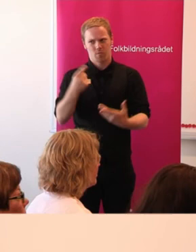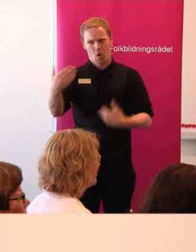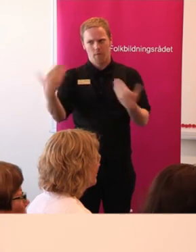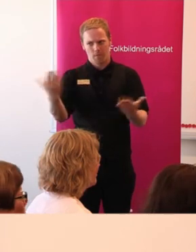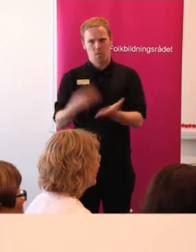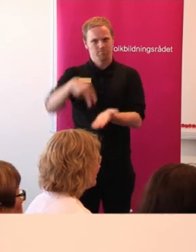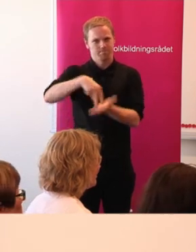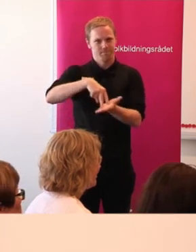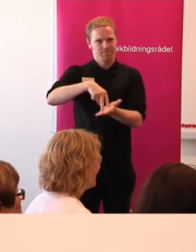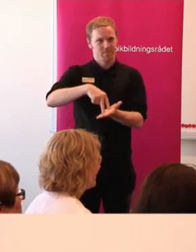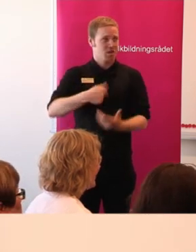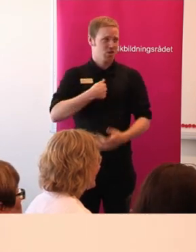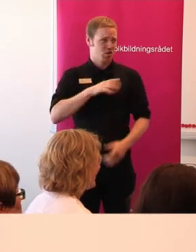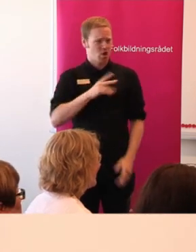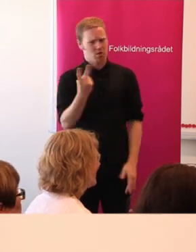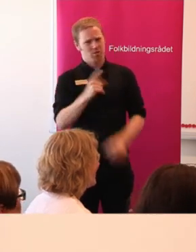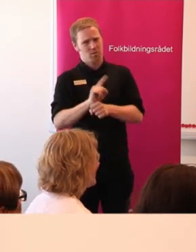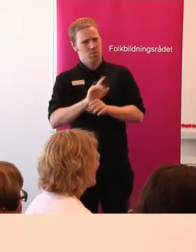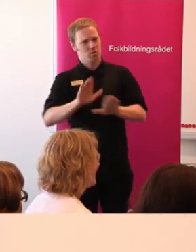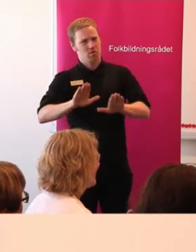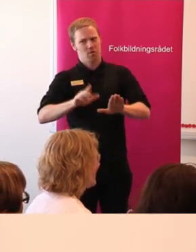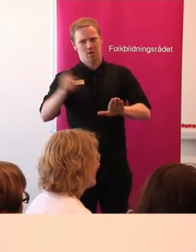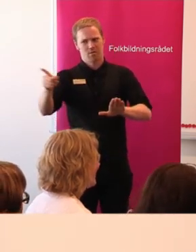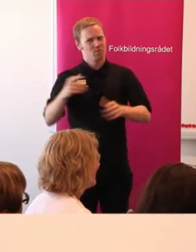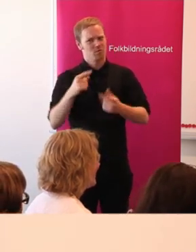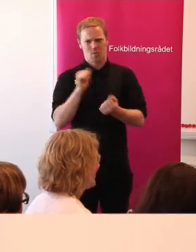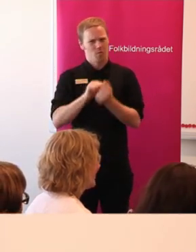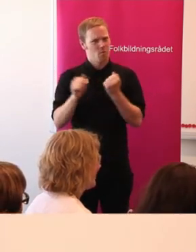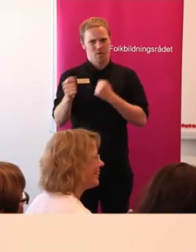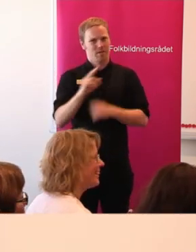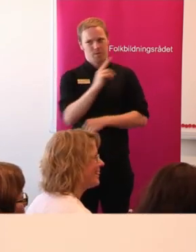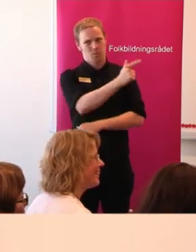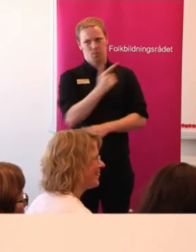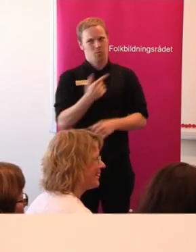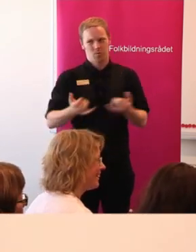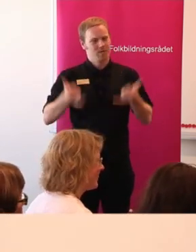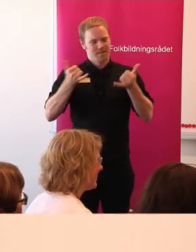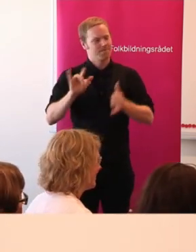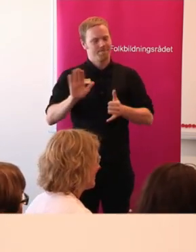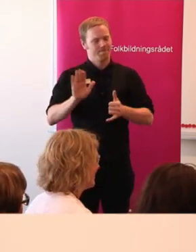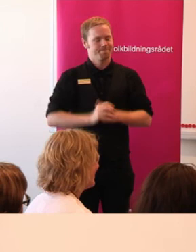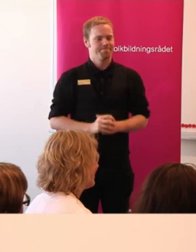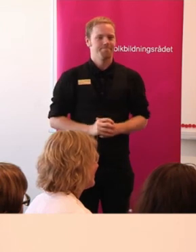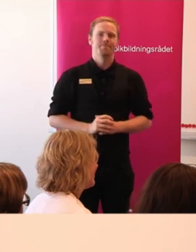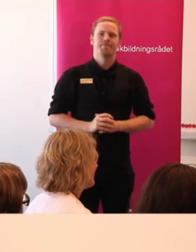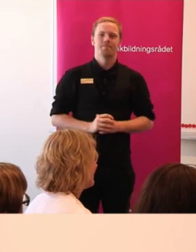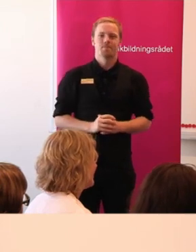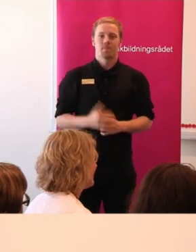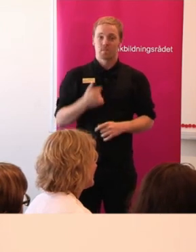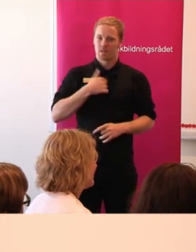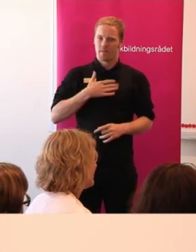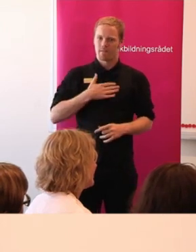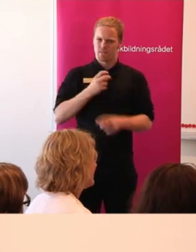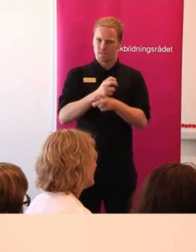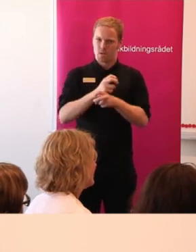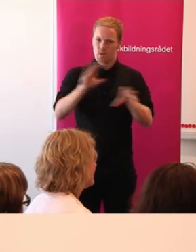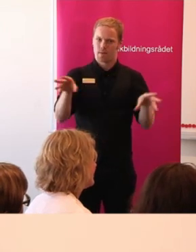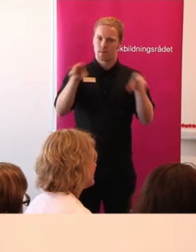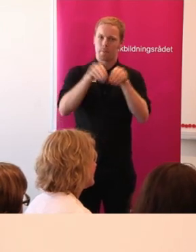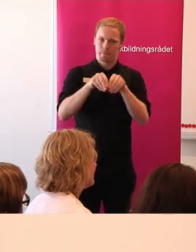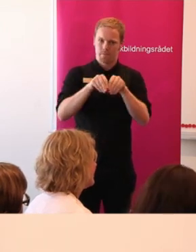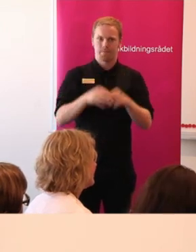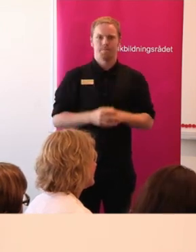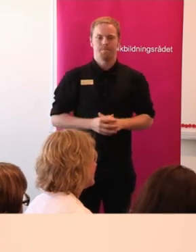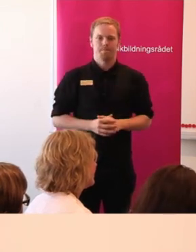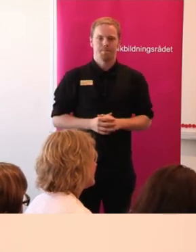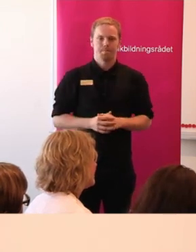jag känner att jag har 2 minuter till mitt förfogande här, så du kommer ändå få gå lite för tidigt. Jag skulle vilja faktiskt försöka mig på en sammanfattning här.